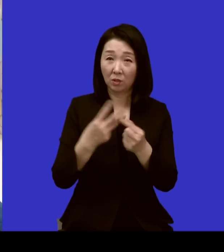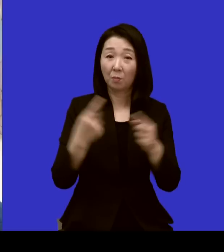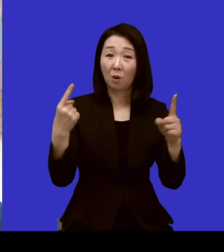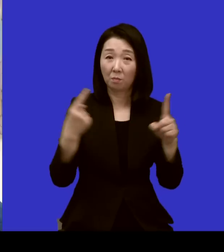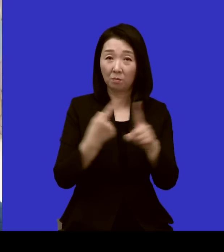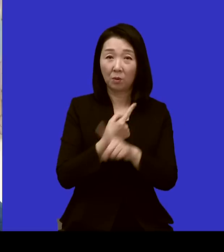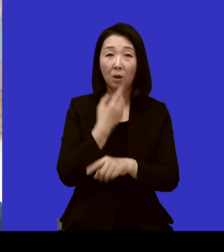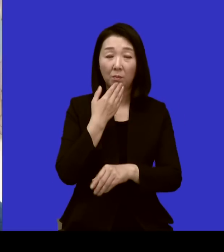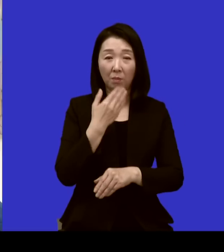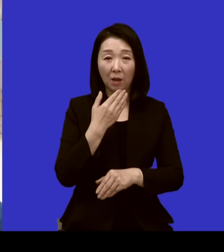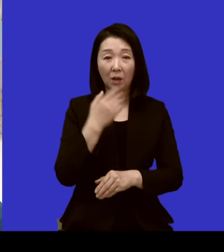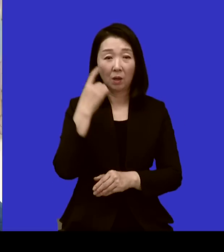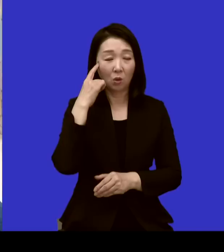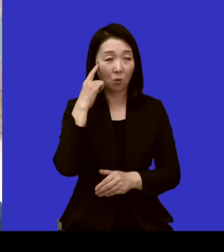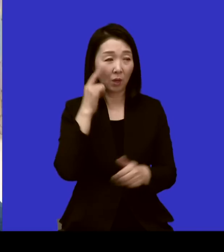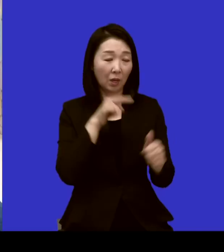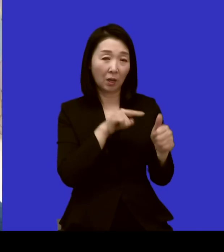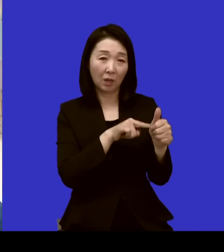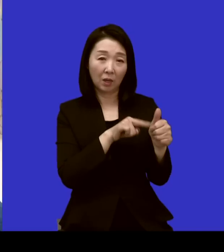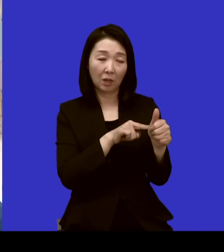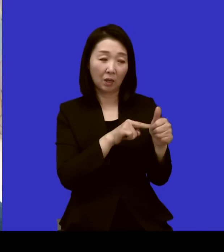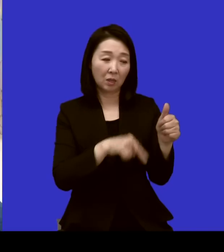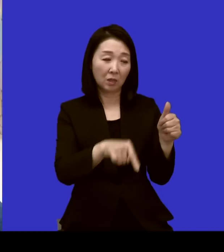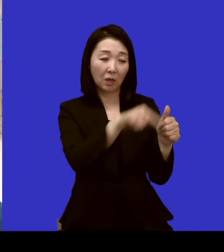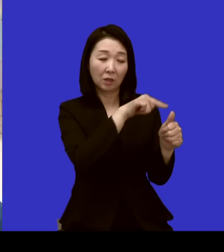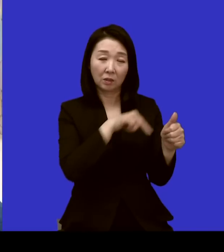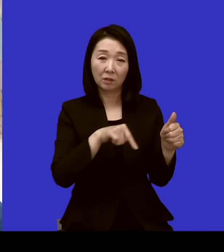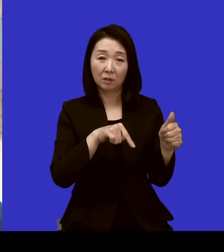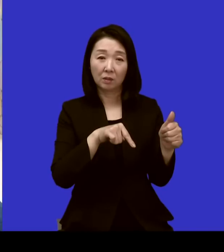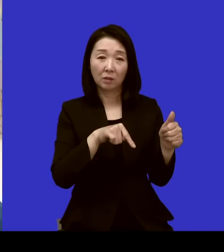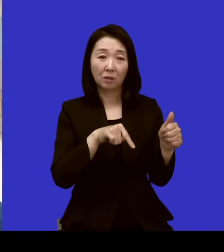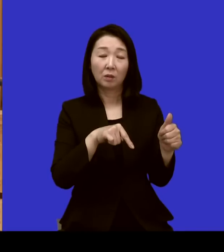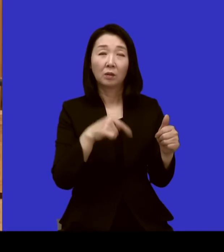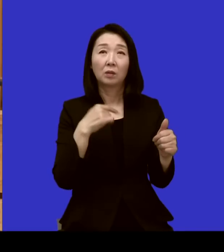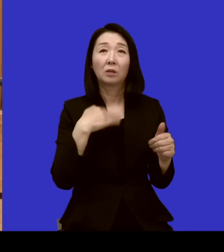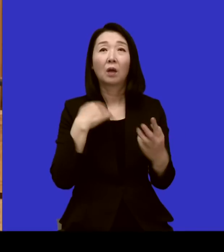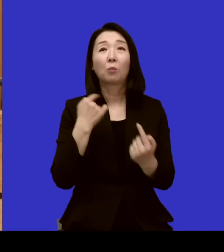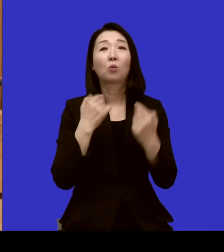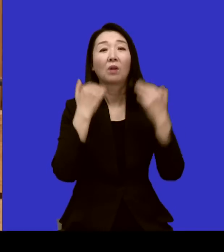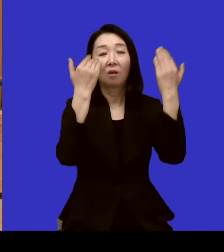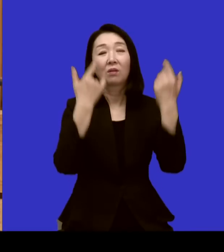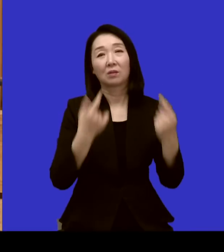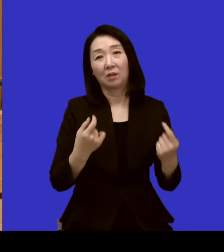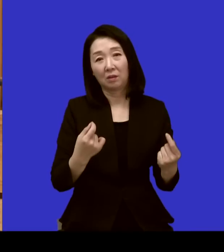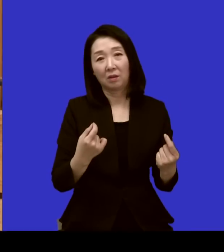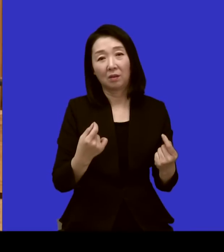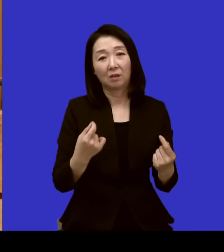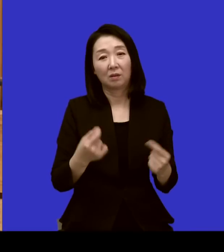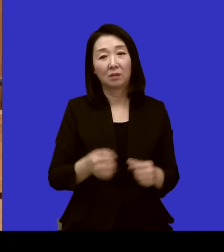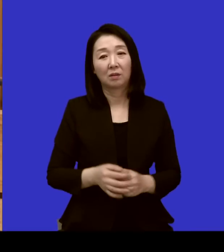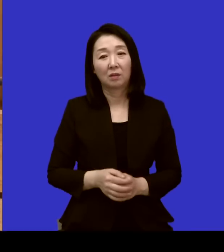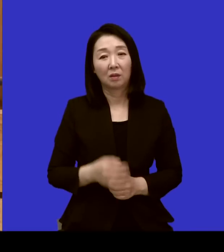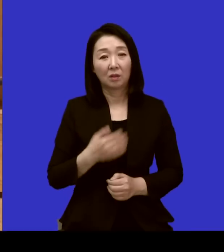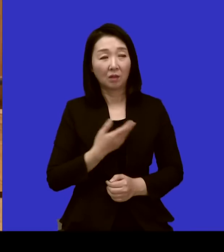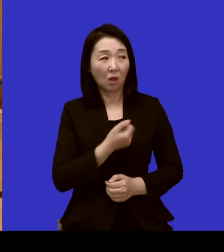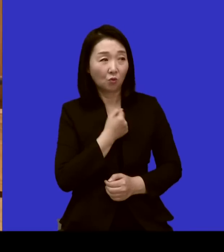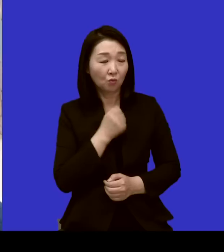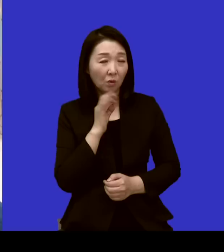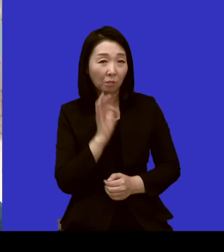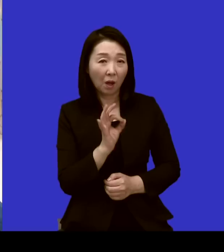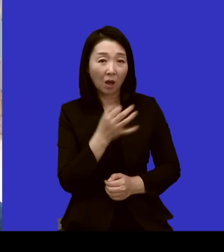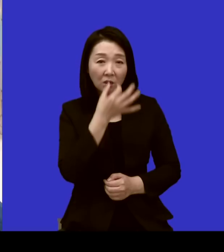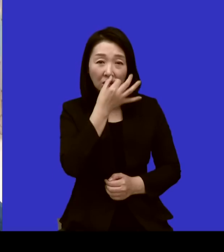예. 이 친구들이 저보다 훨씬 더 의젓한 거예요, 보니까. 그러니까 저는 너무나